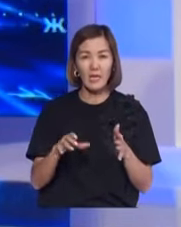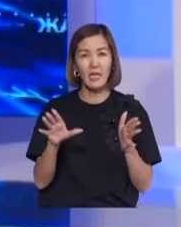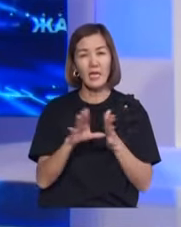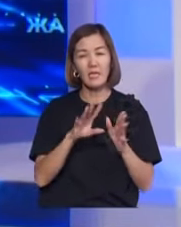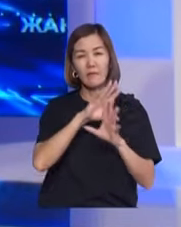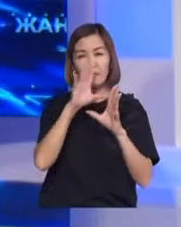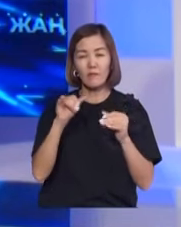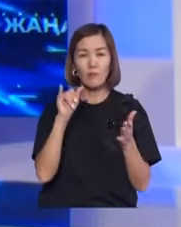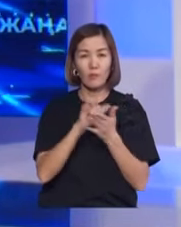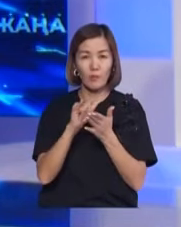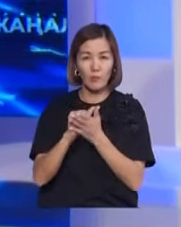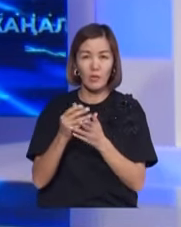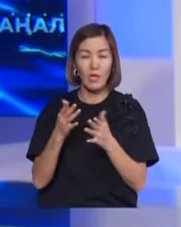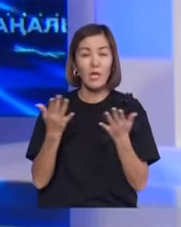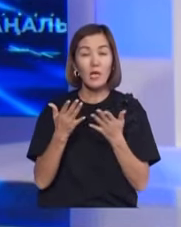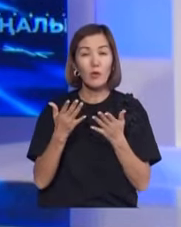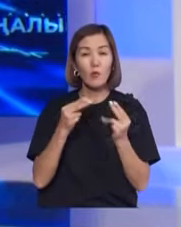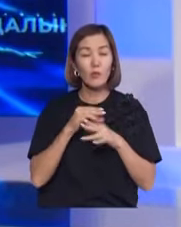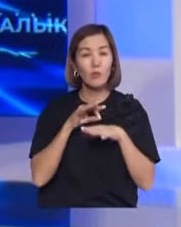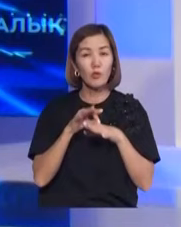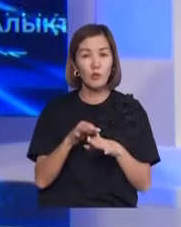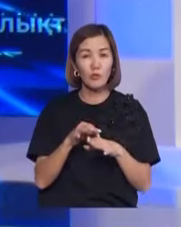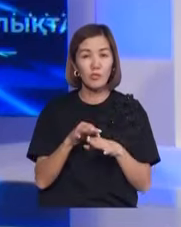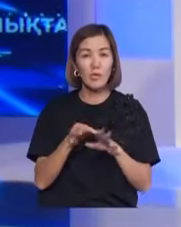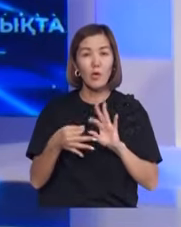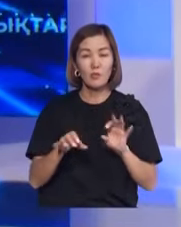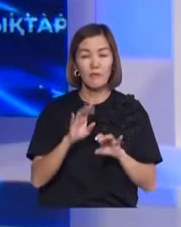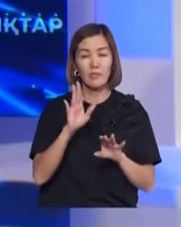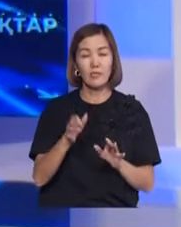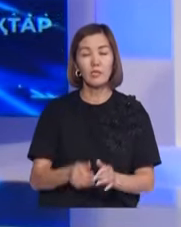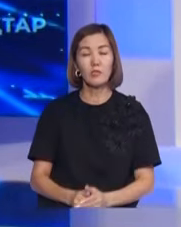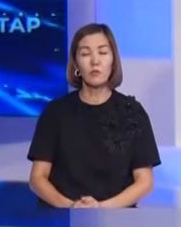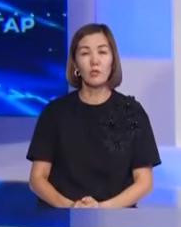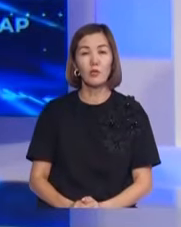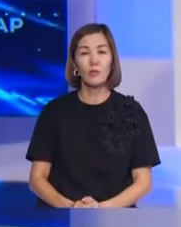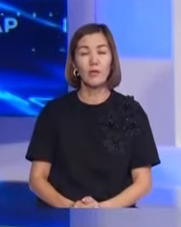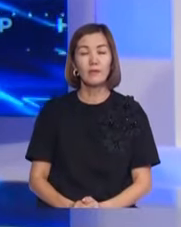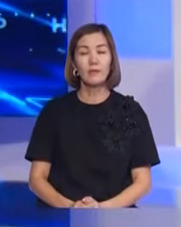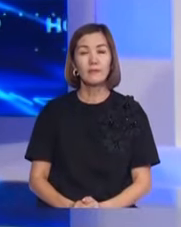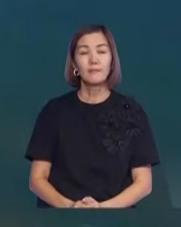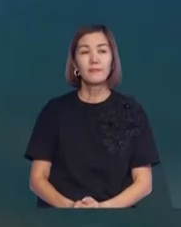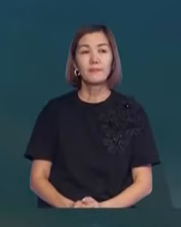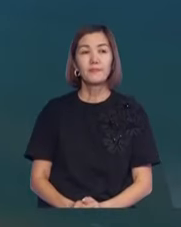электрических сетей. На каком этапе сейчас находятся строительные работы, узнавала наша съемочная группа.